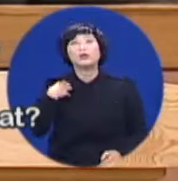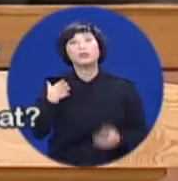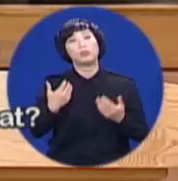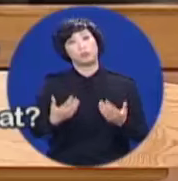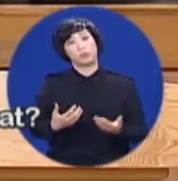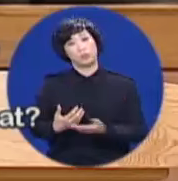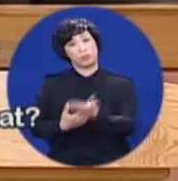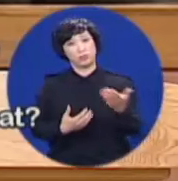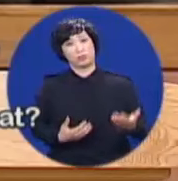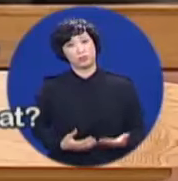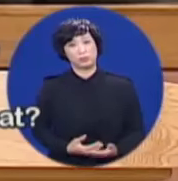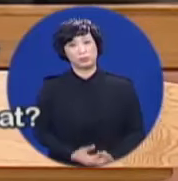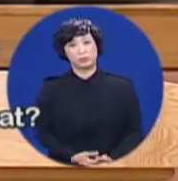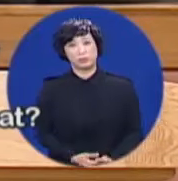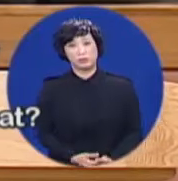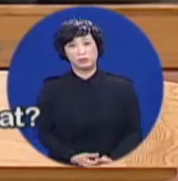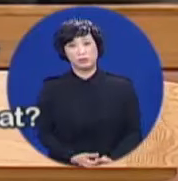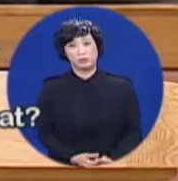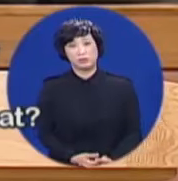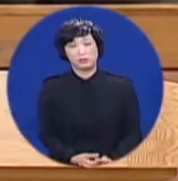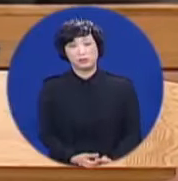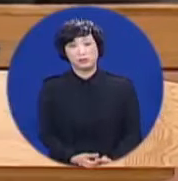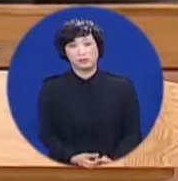어떻게 지시겠습니까?